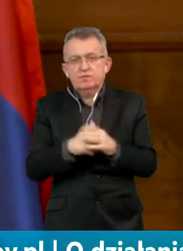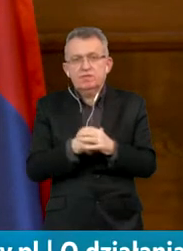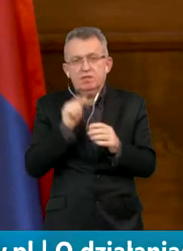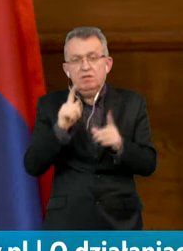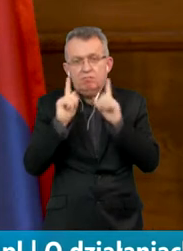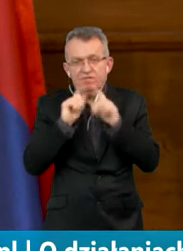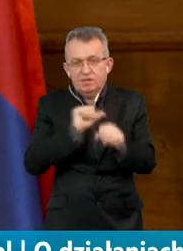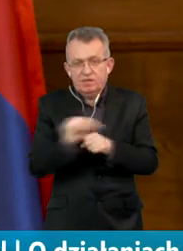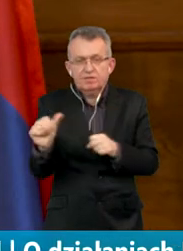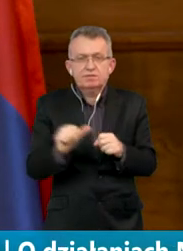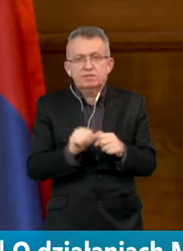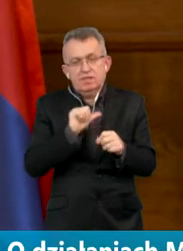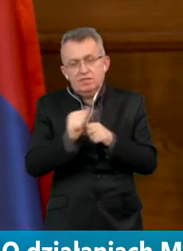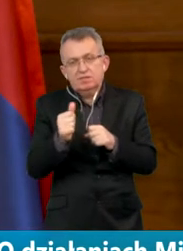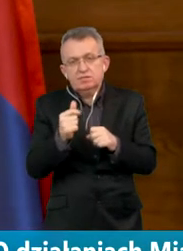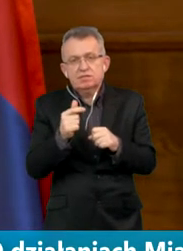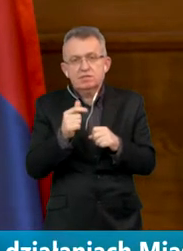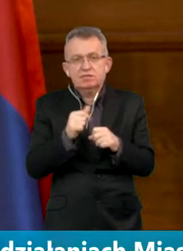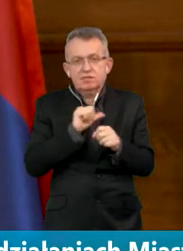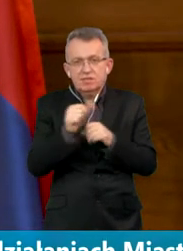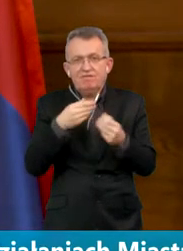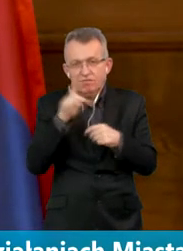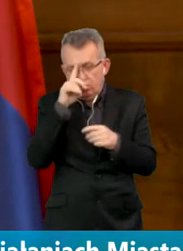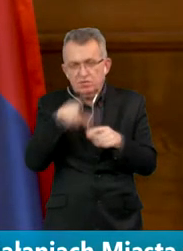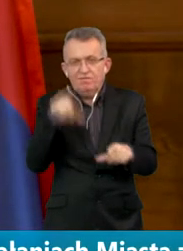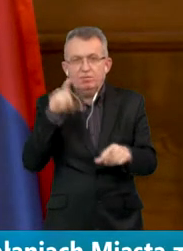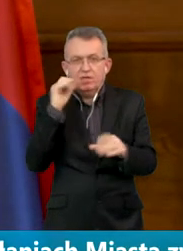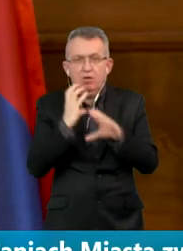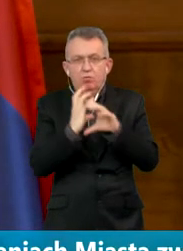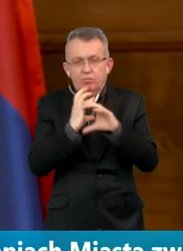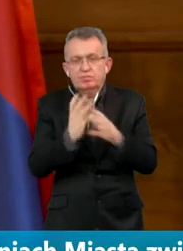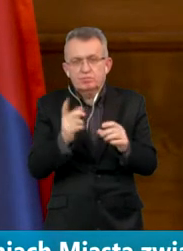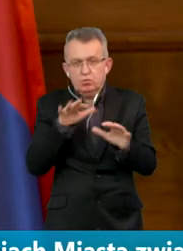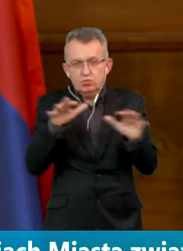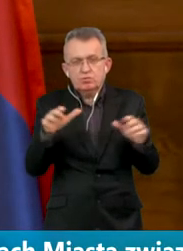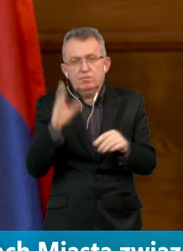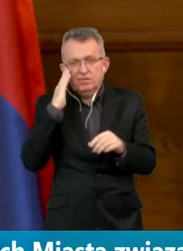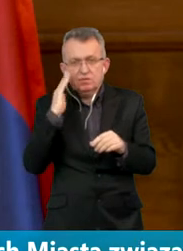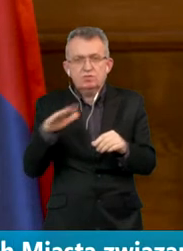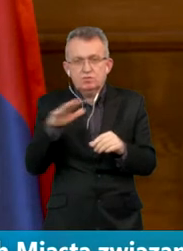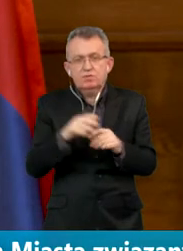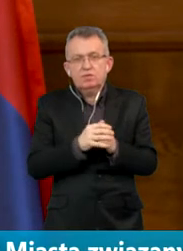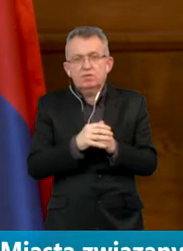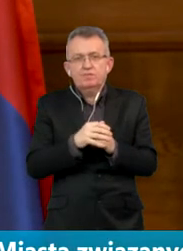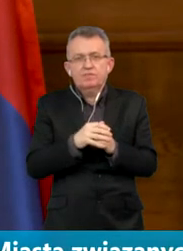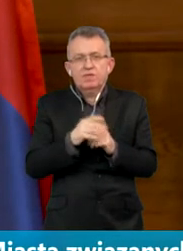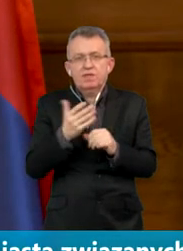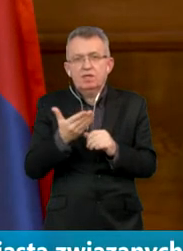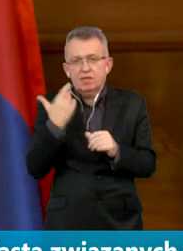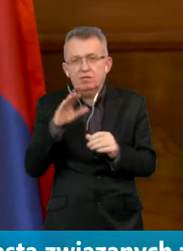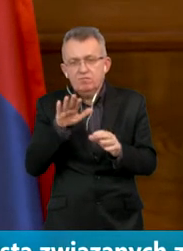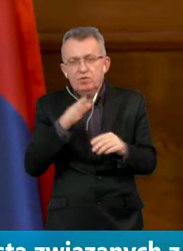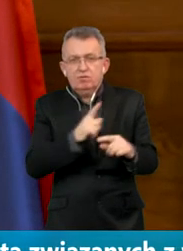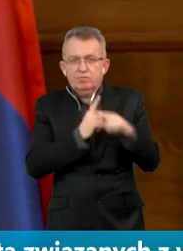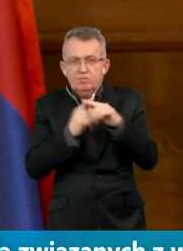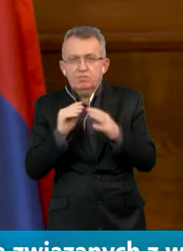rzeczywiście jest on coraz częściej wybierany przez naszych mieszkańców w celu pochowania swoich